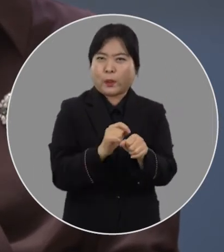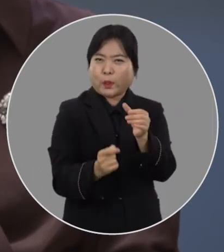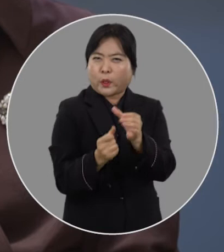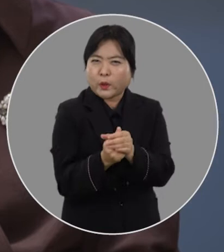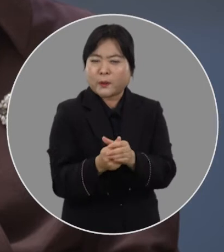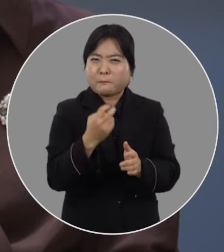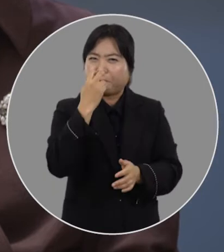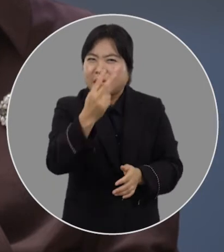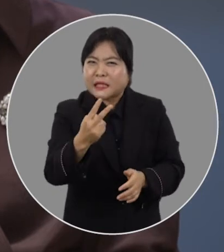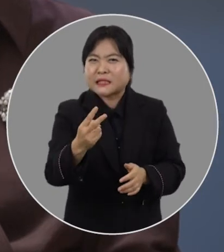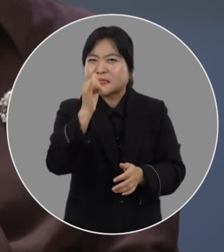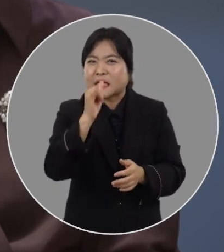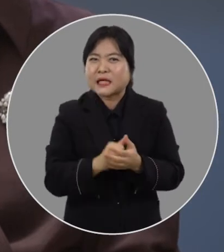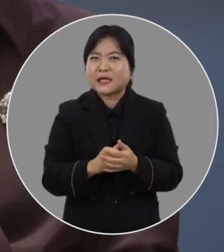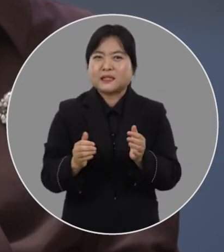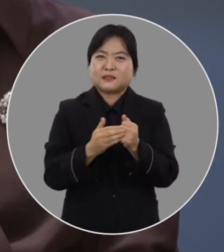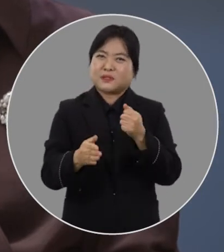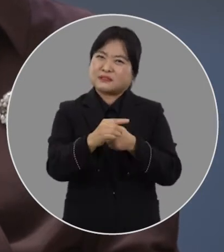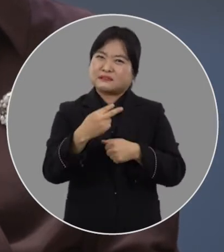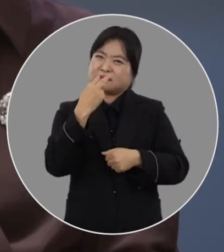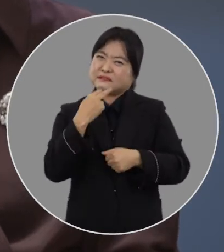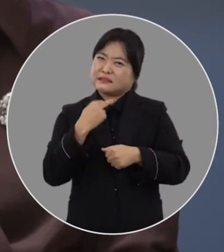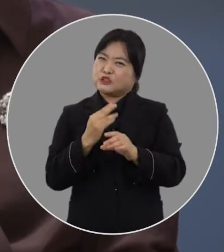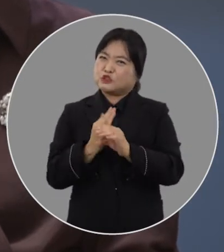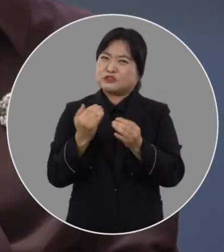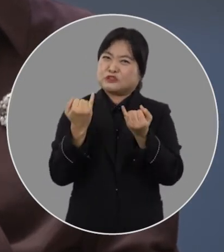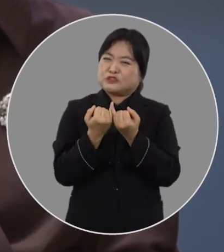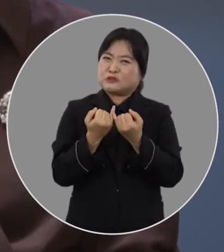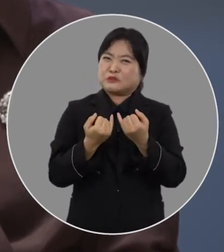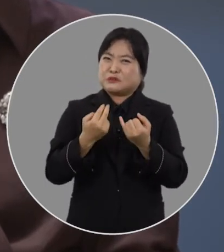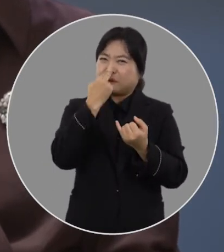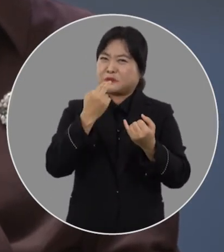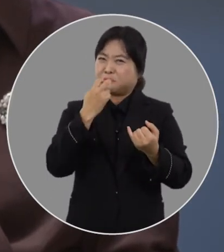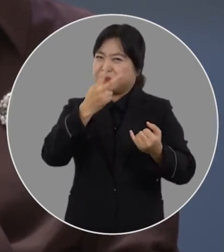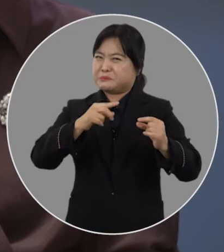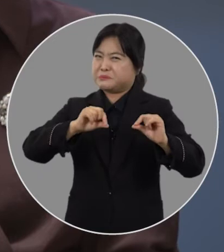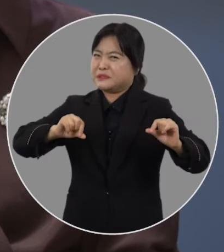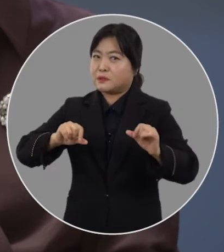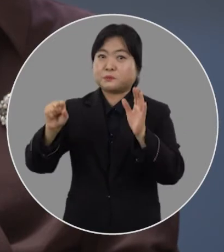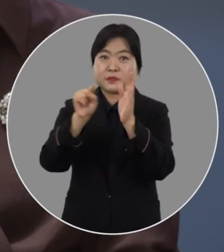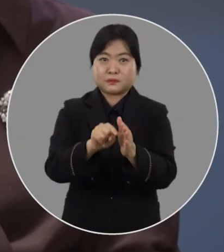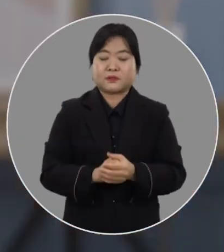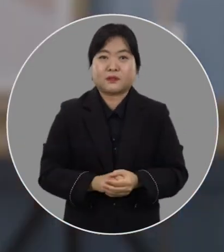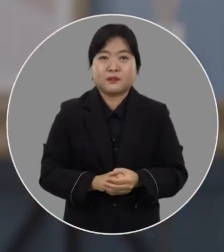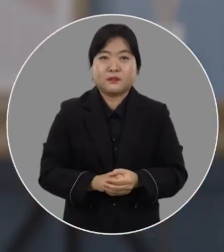독특하고 불쾌한 냄새를 뿜어내고 그것이 생리 중인 여성의 냄새와 유사하다고 널리 믿었다고 합니다.